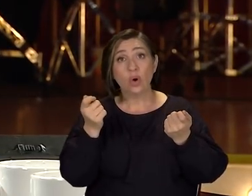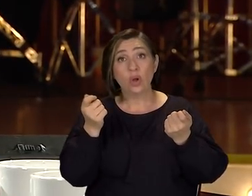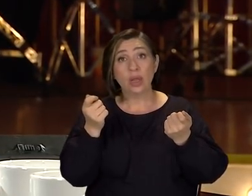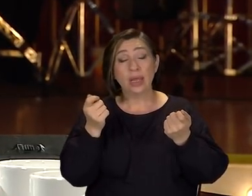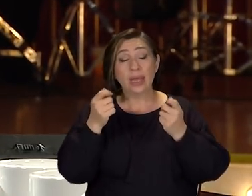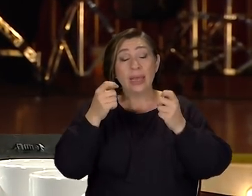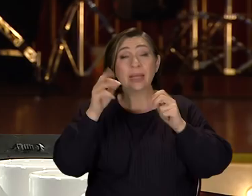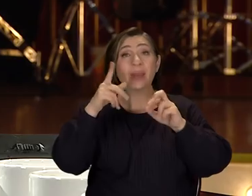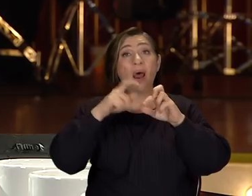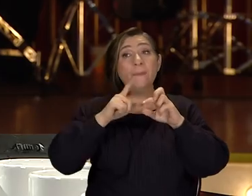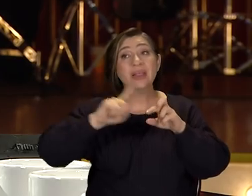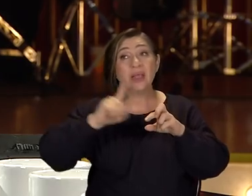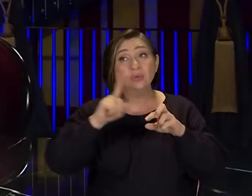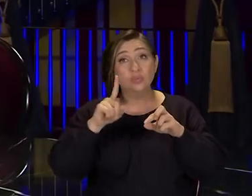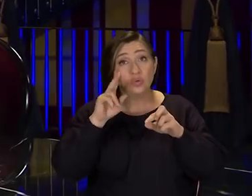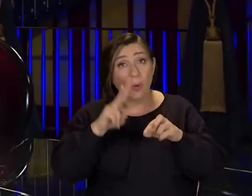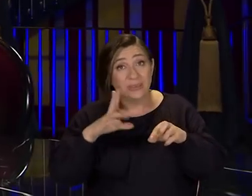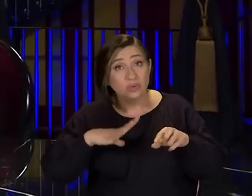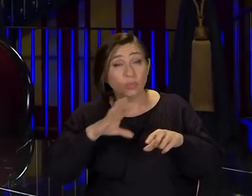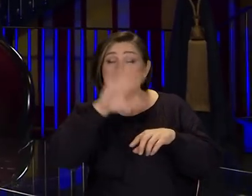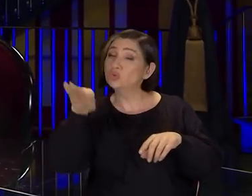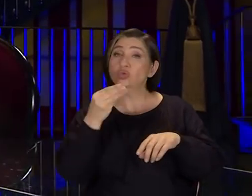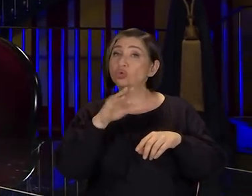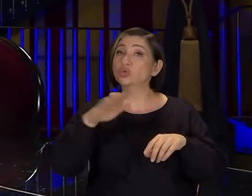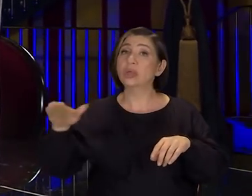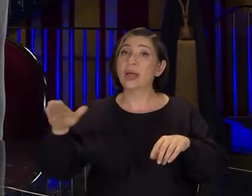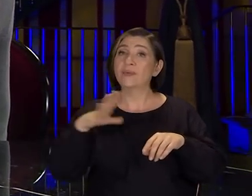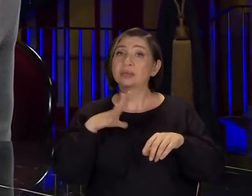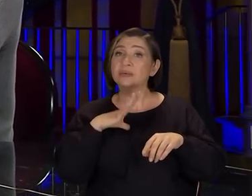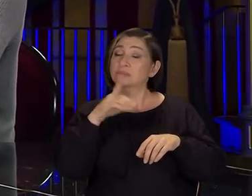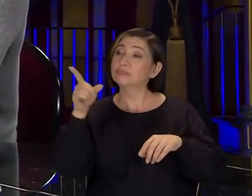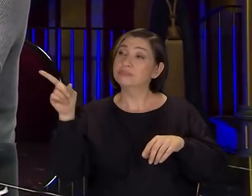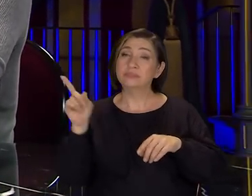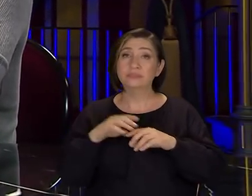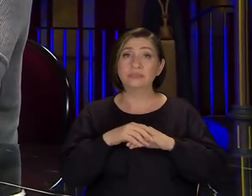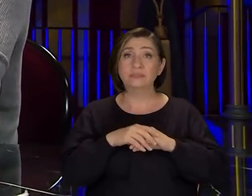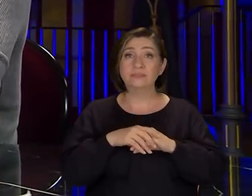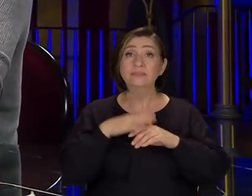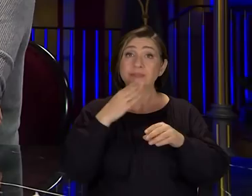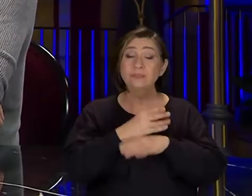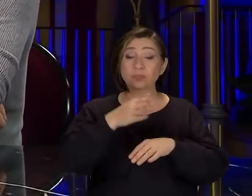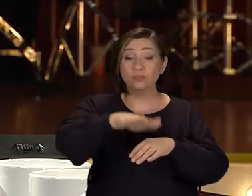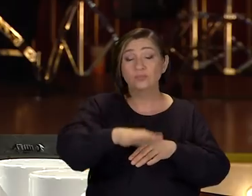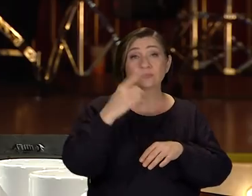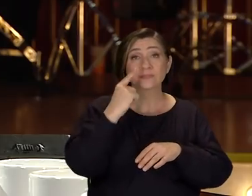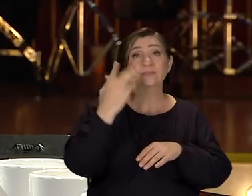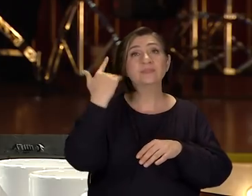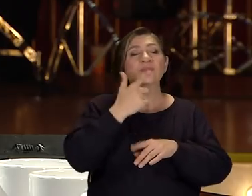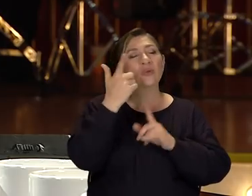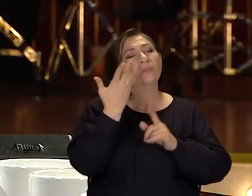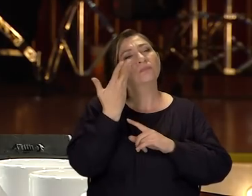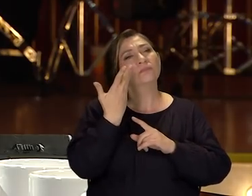rehabini, rehabilitasyonu mu görmek istiyor acaba? Bütün çocuklarda var seninki durumunda. Tabii aslında küçükken mesela bakıyorum eski